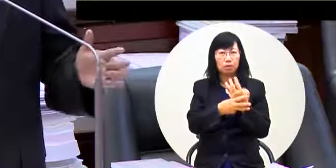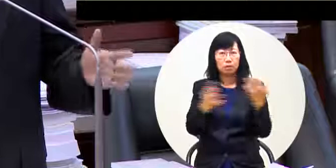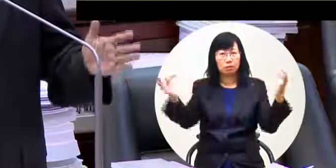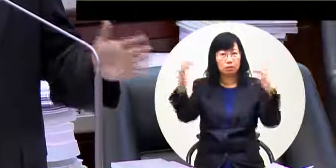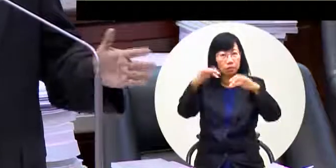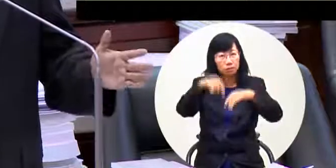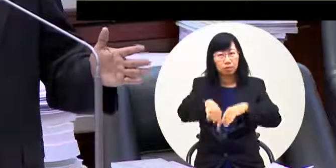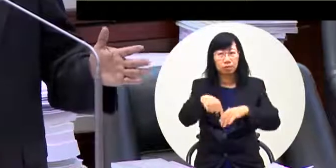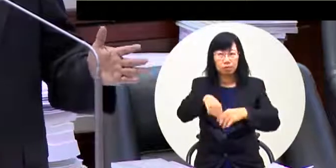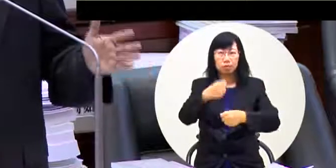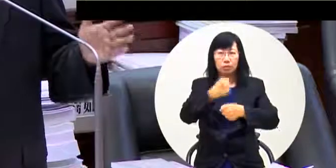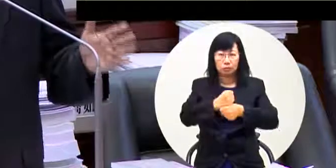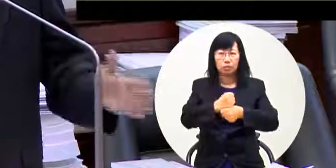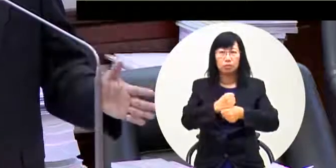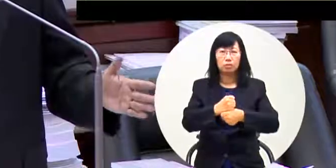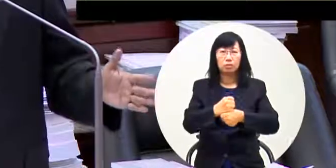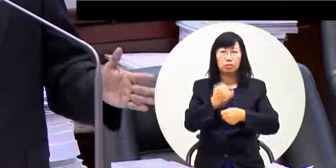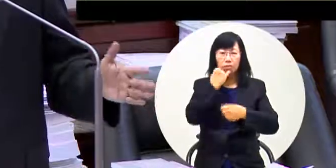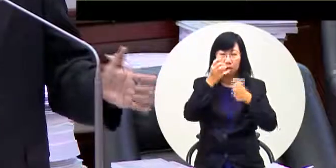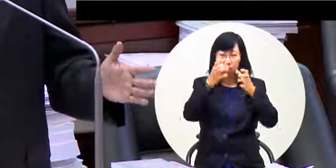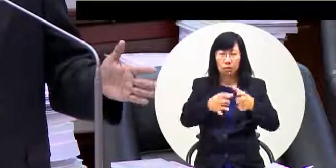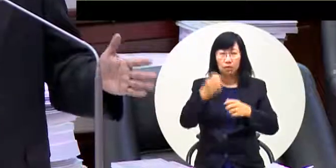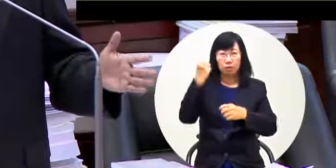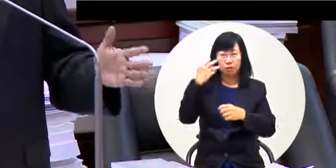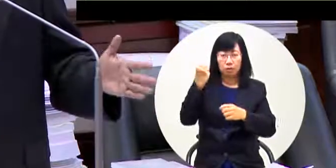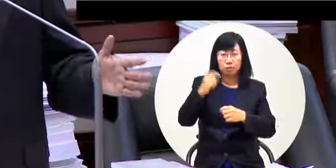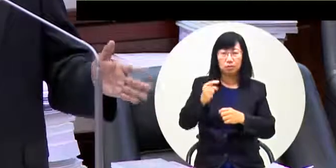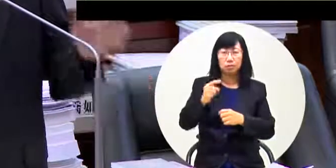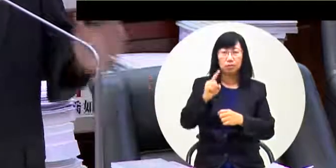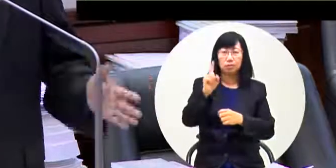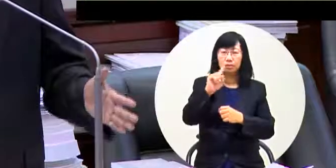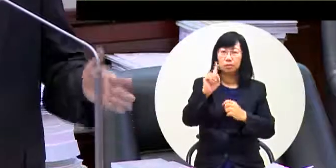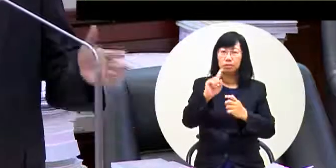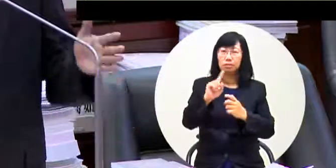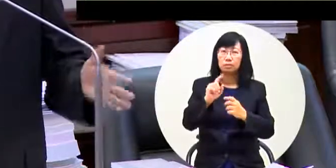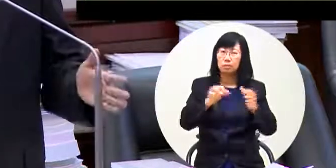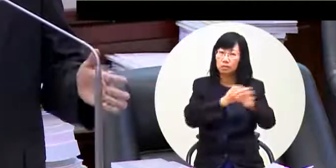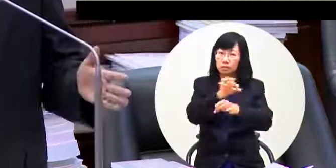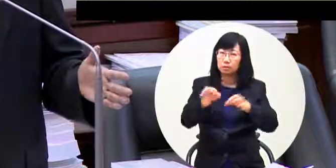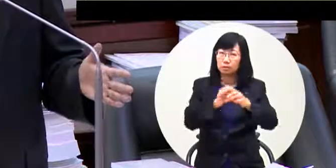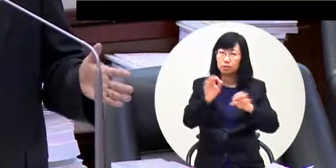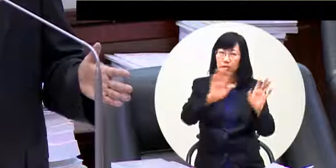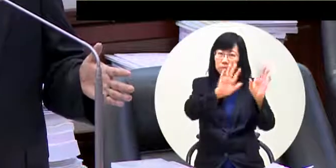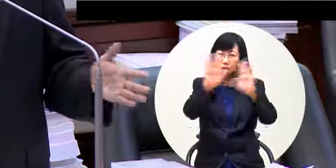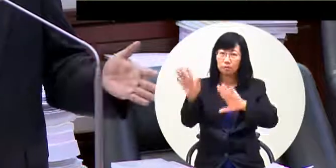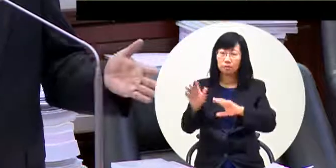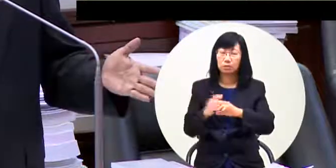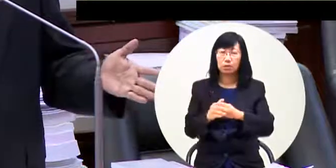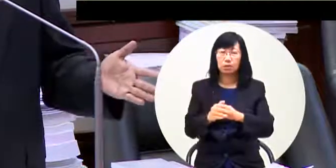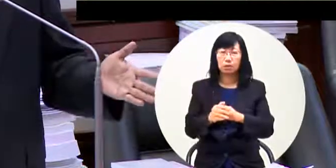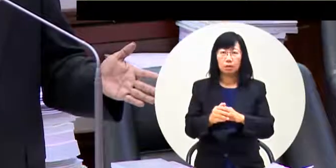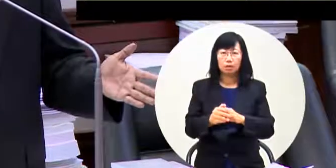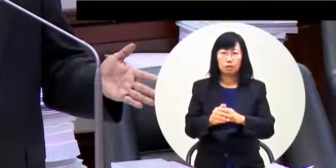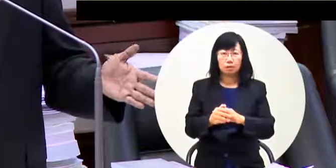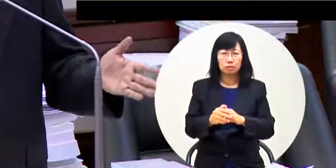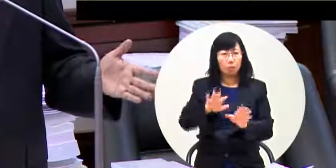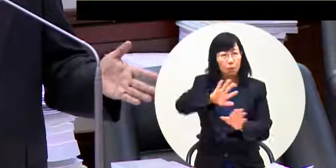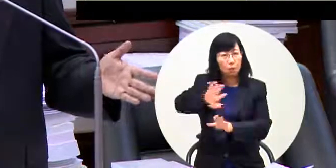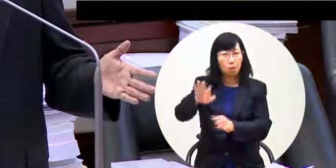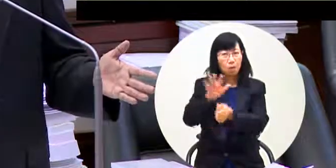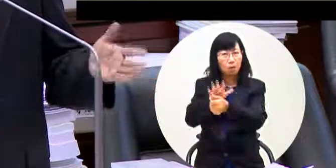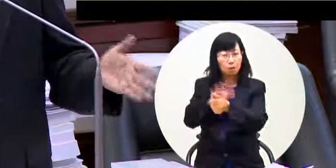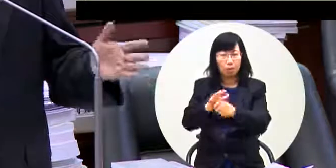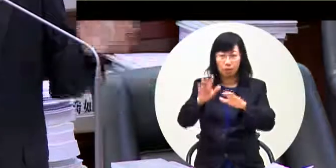立新的经济形态，我们觉得怎么样去协助现有的企业，我觉得那是必要的。第